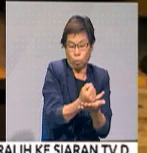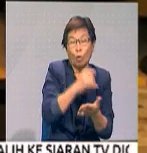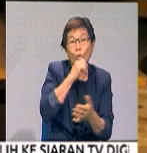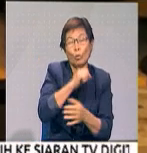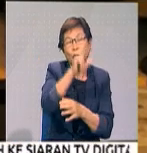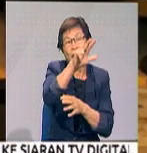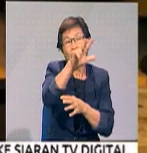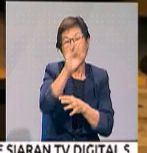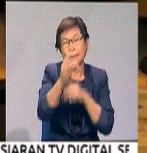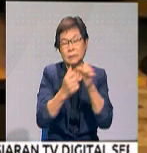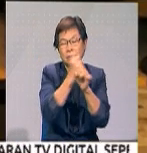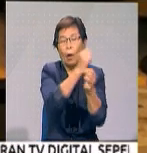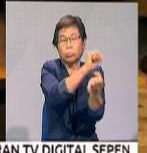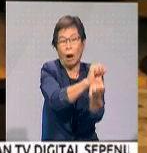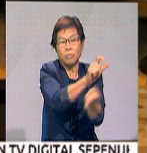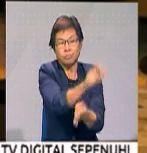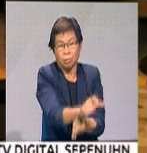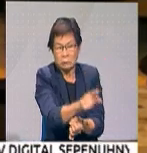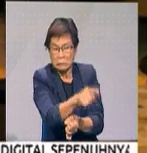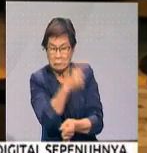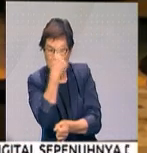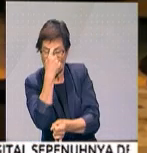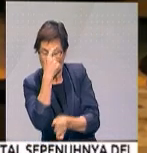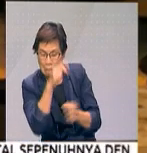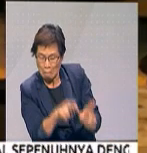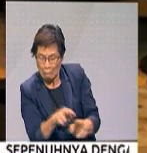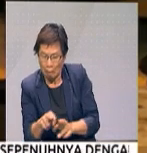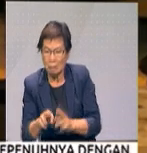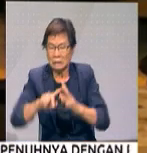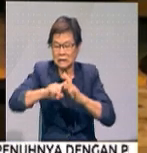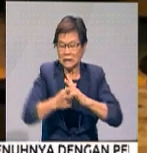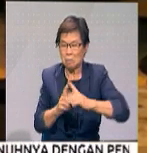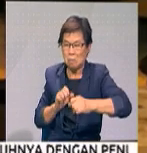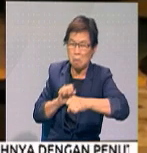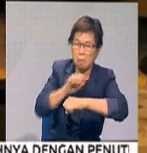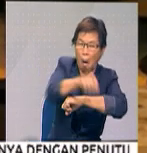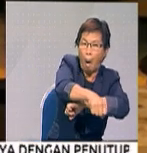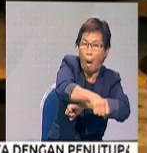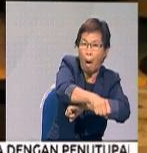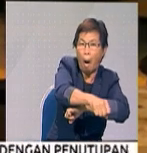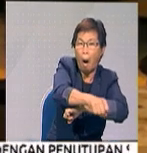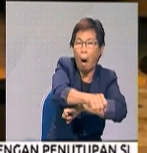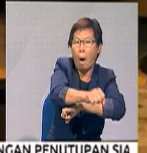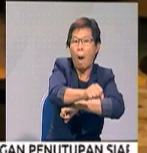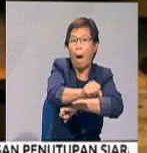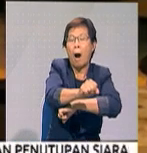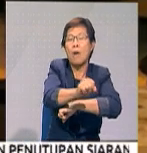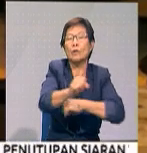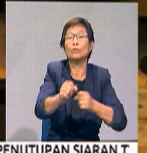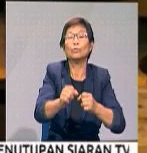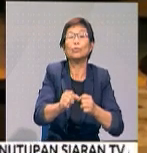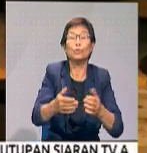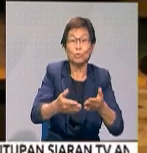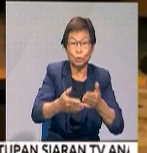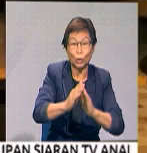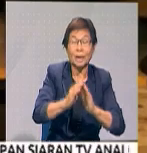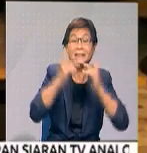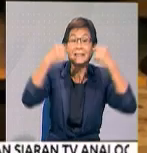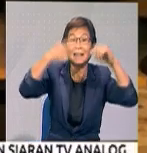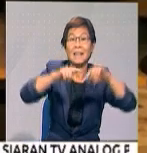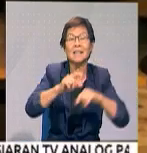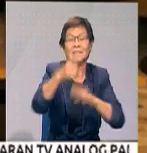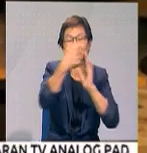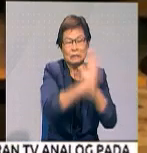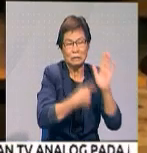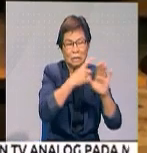38 tahun ditahan selepas disyaki merancang melancarkan serangan terhadap Suruhanjaya Sri Lanka di ibu negara selain